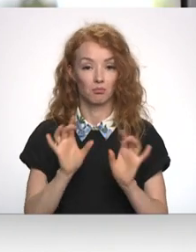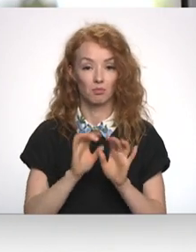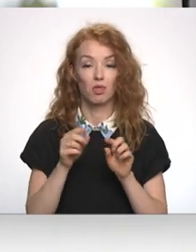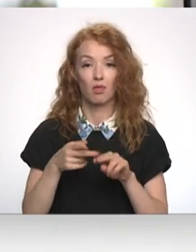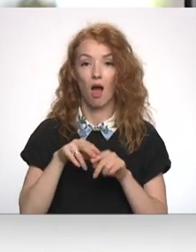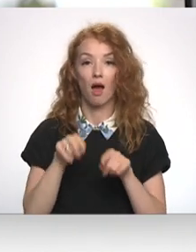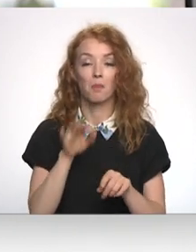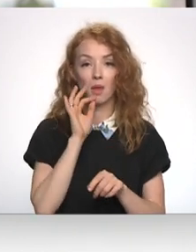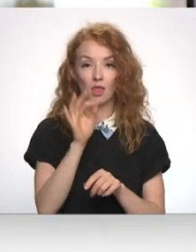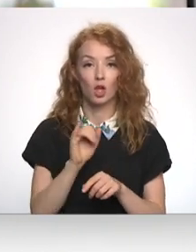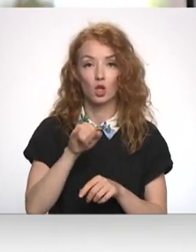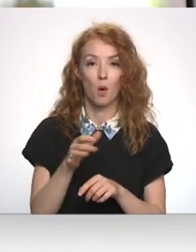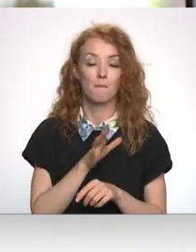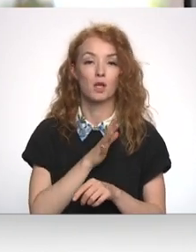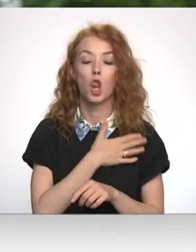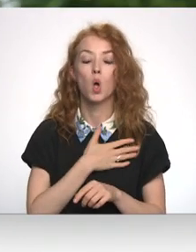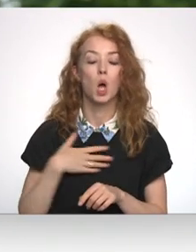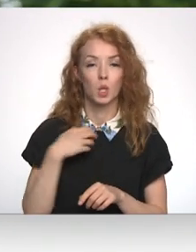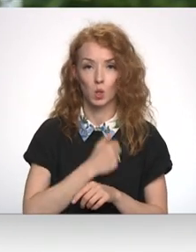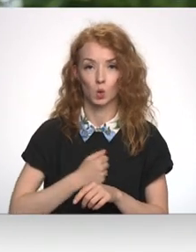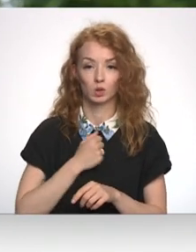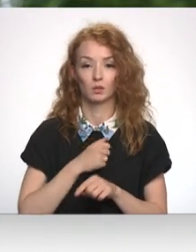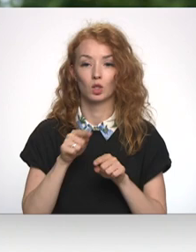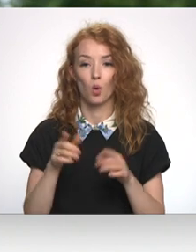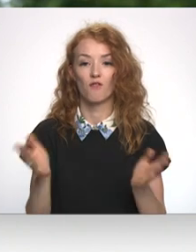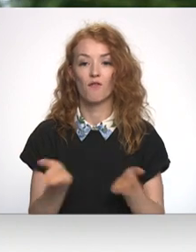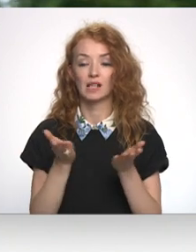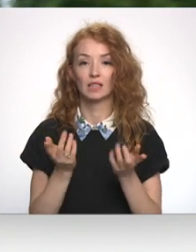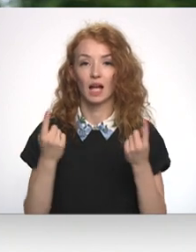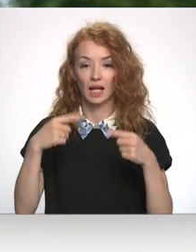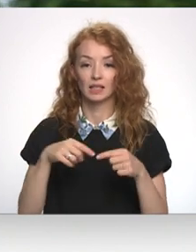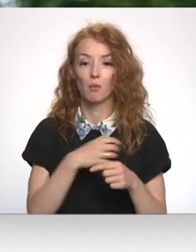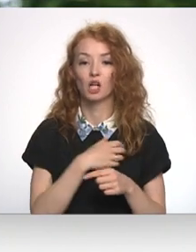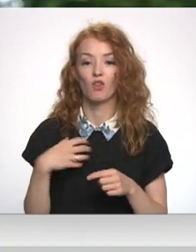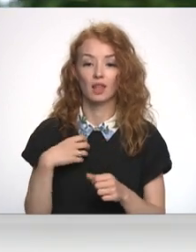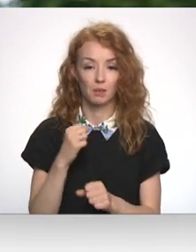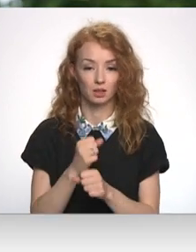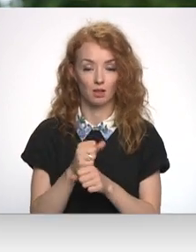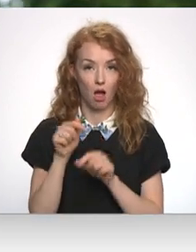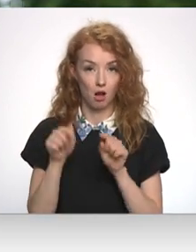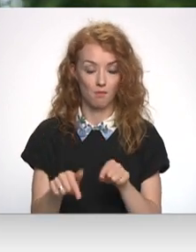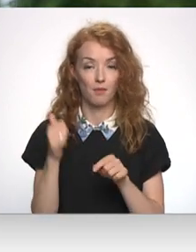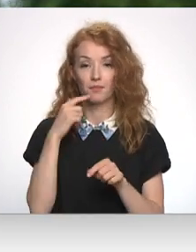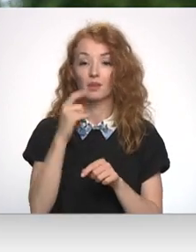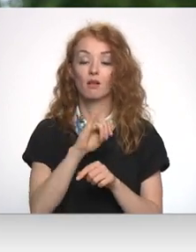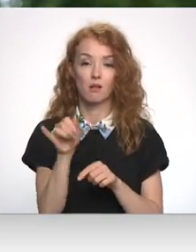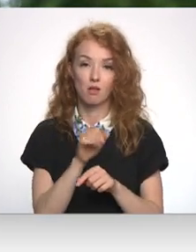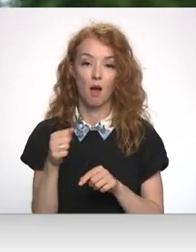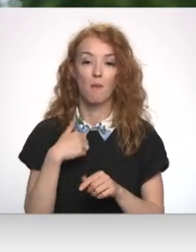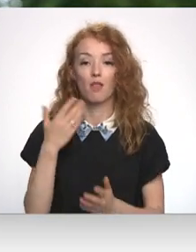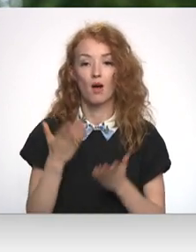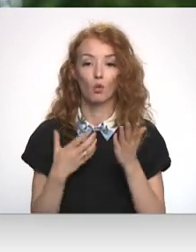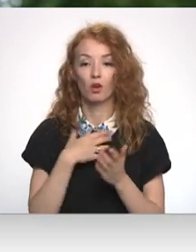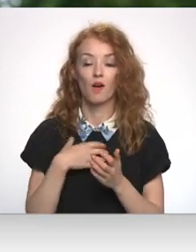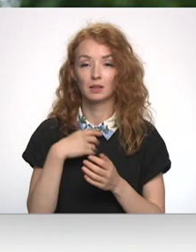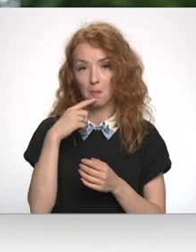šādi izteicies, jo esot bijis nokaitināts, ko veicina krīze pašvaldības darbā. Retorika varēja būt labāka, bet krāšķi